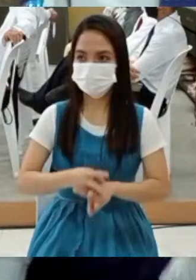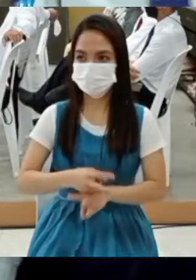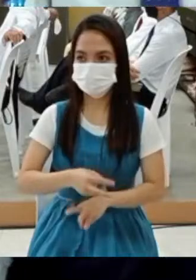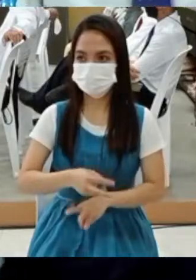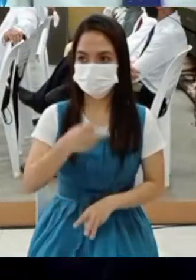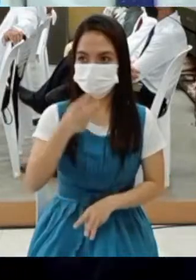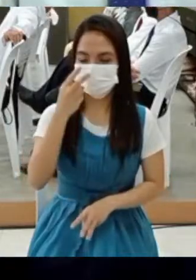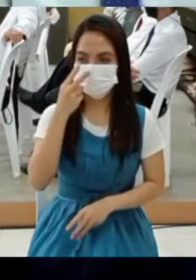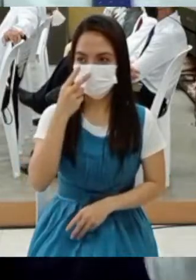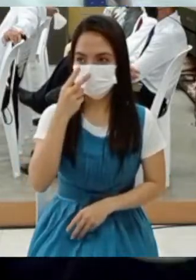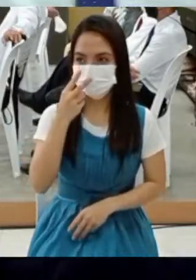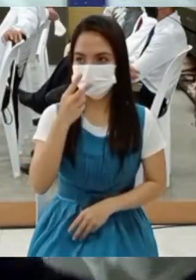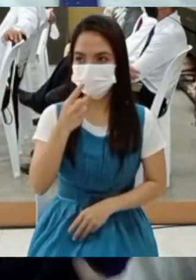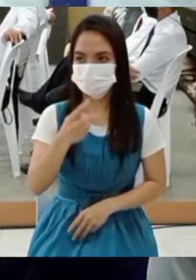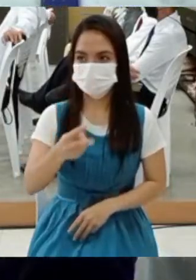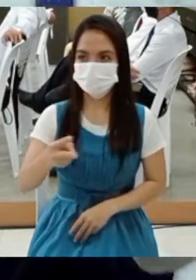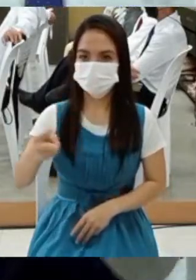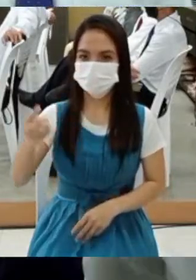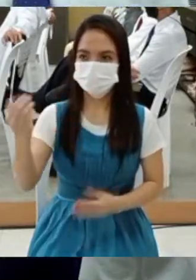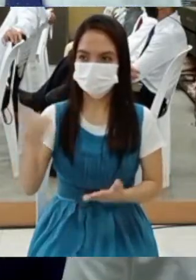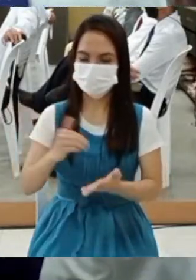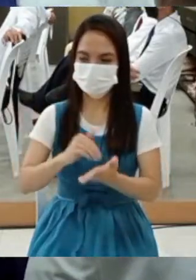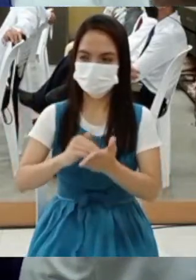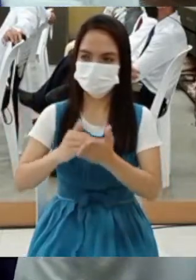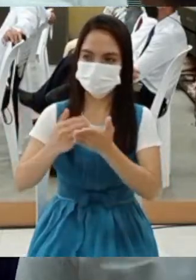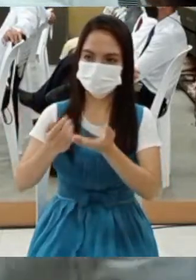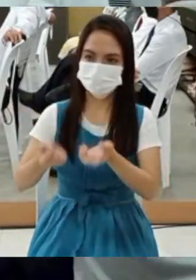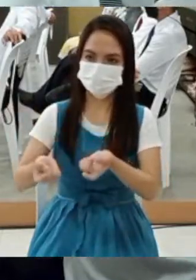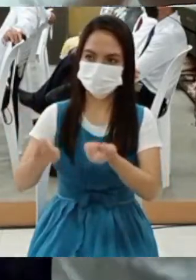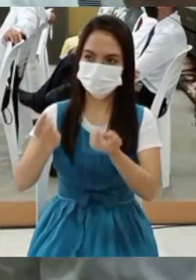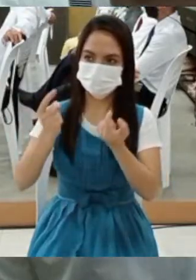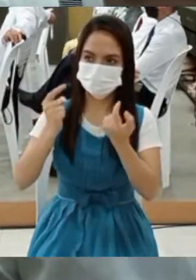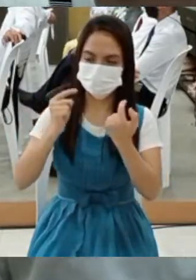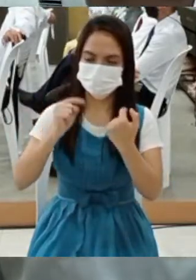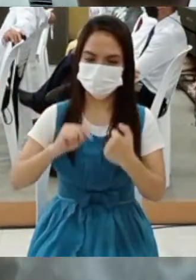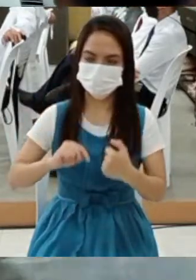muli siya rito.